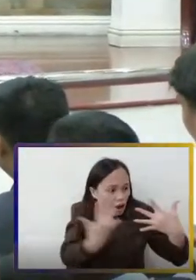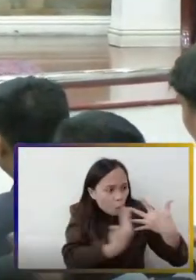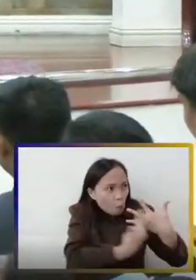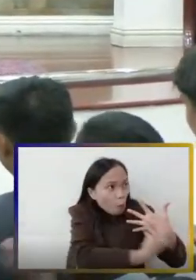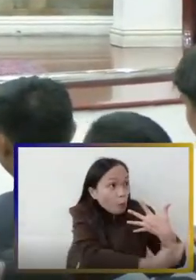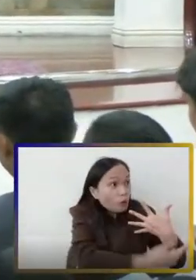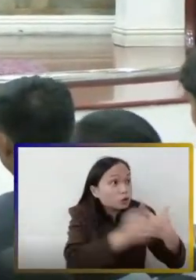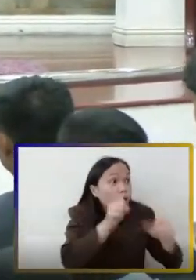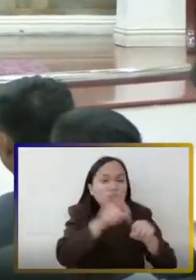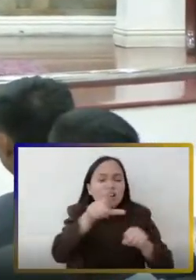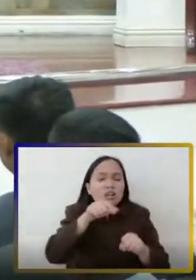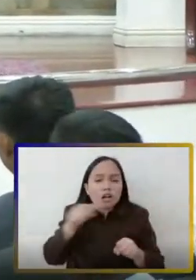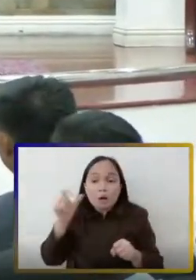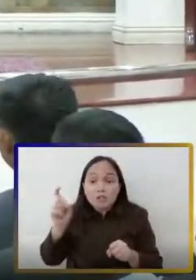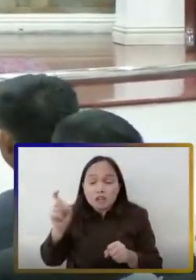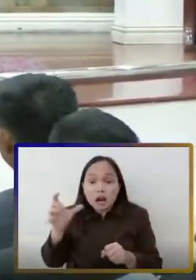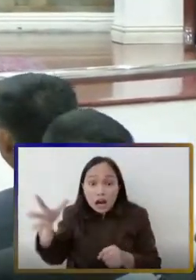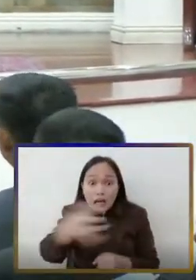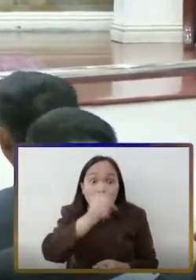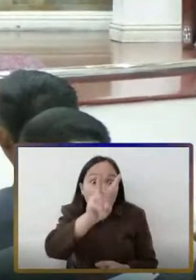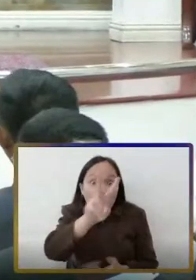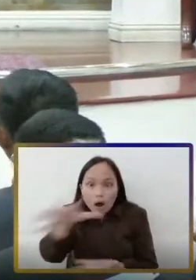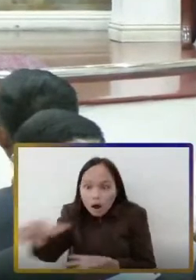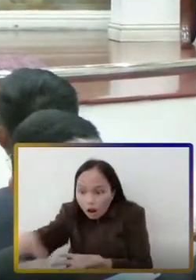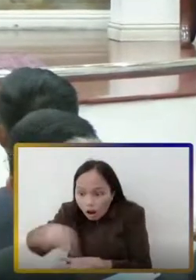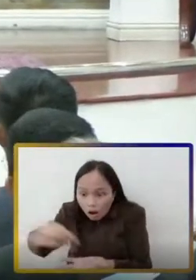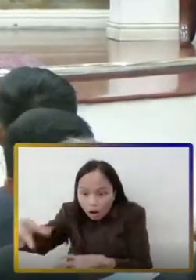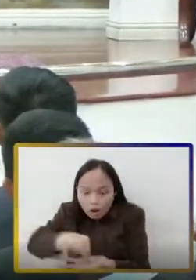Huwag kang kukuha ng dalawa kung wala pang nakakaisa.